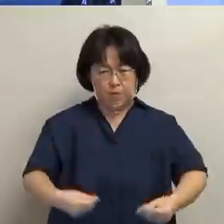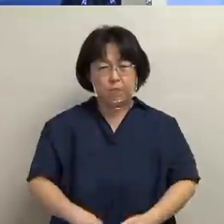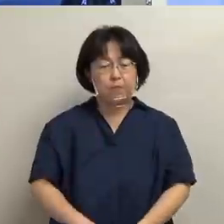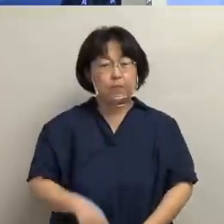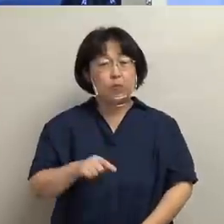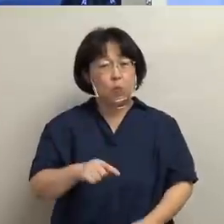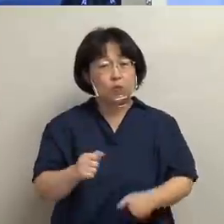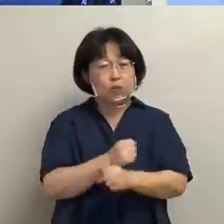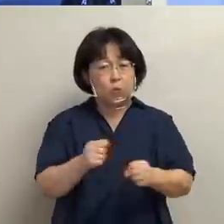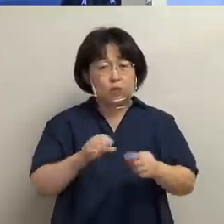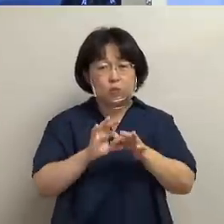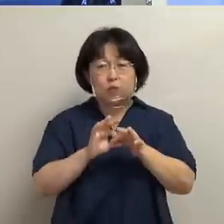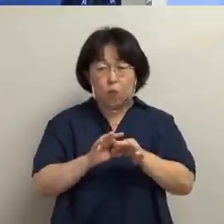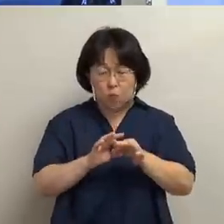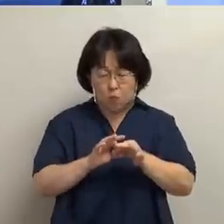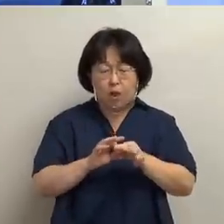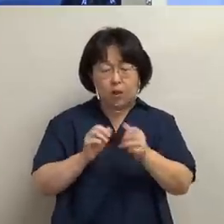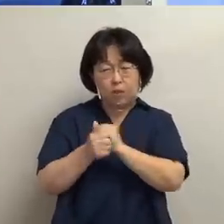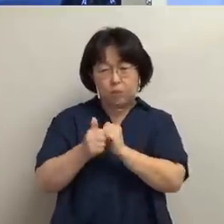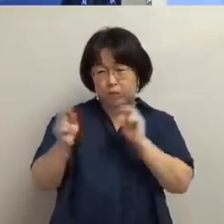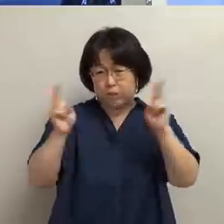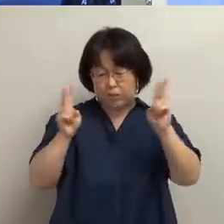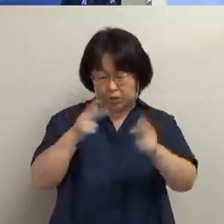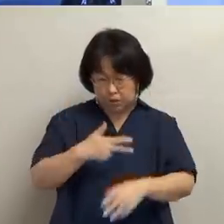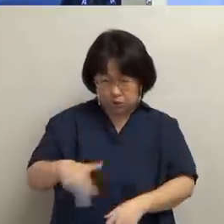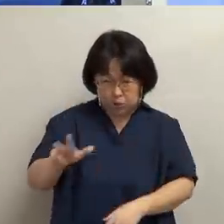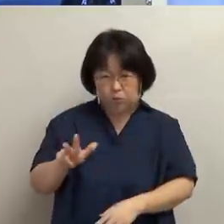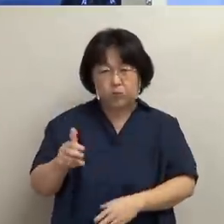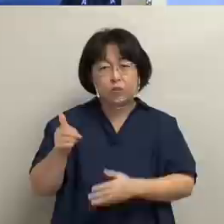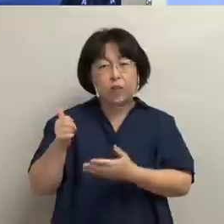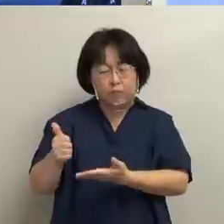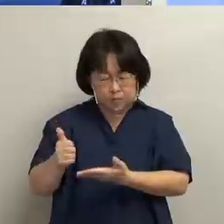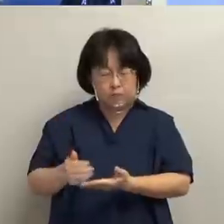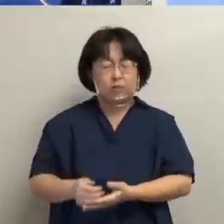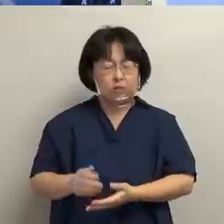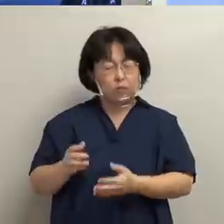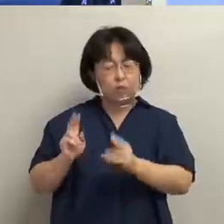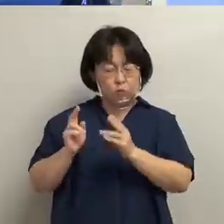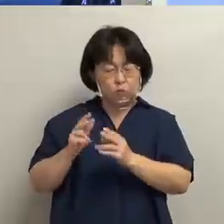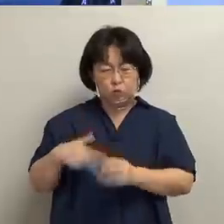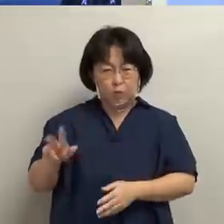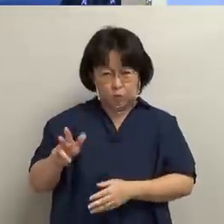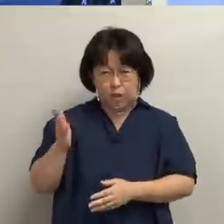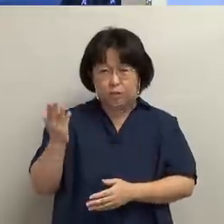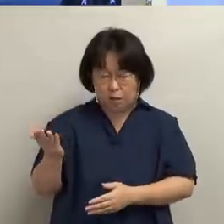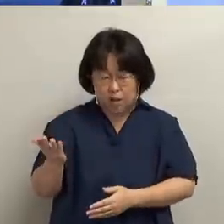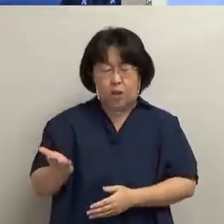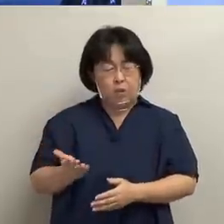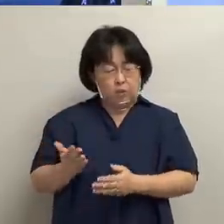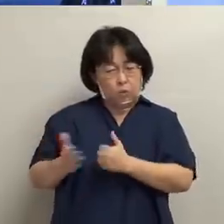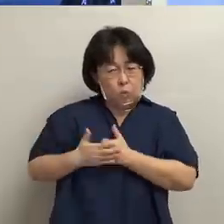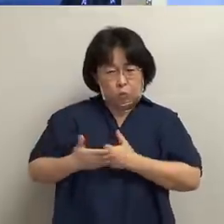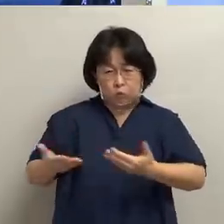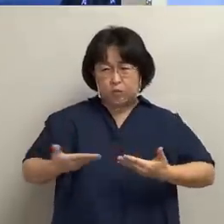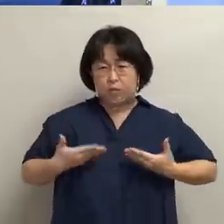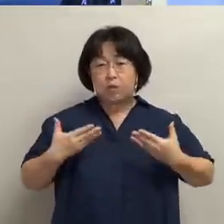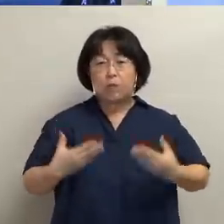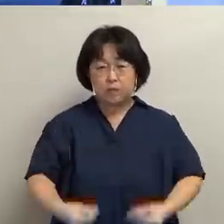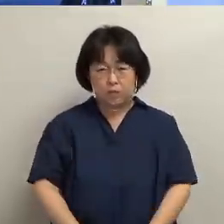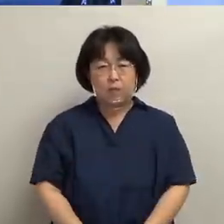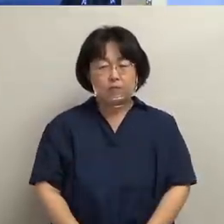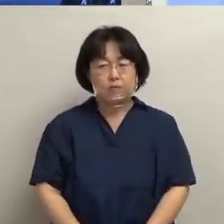てはア株式会社昴の方から多大なるご協力をいただいていますこの場をお借りして